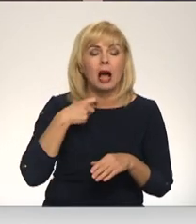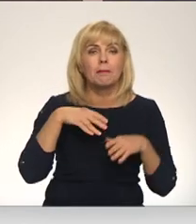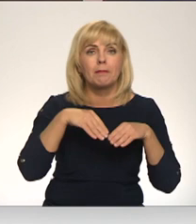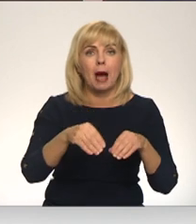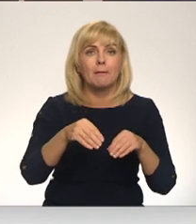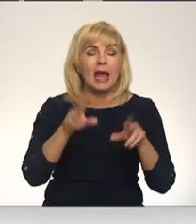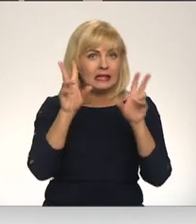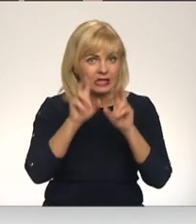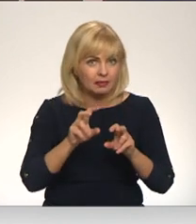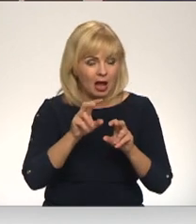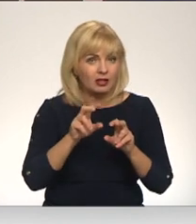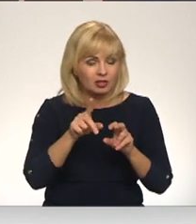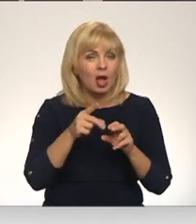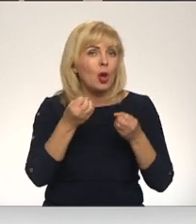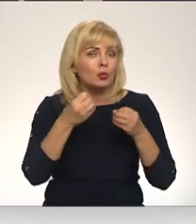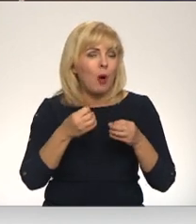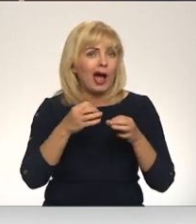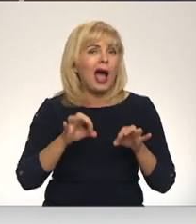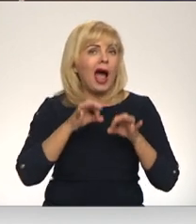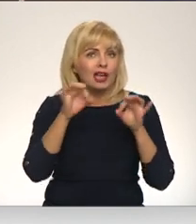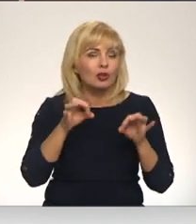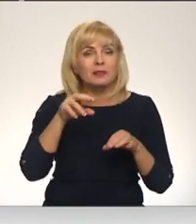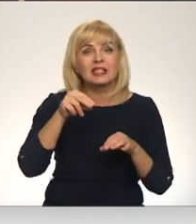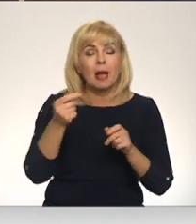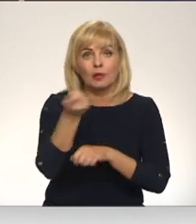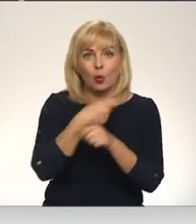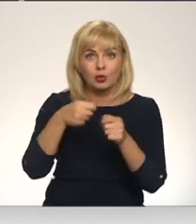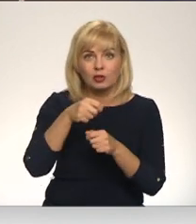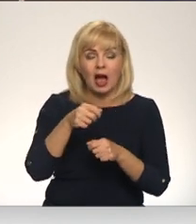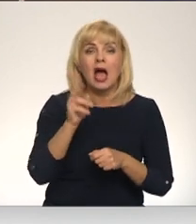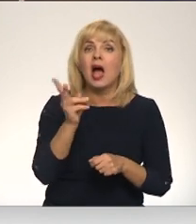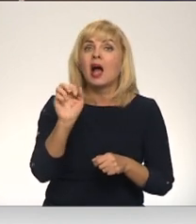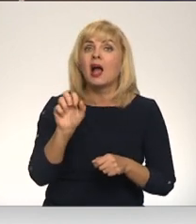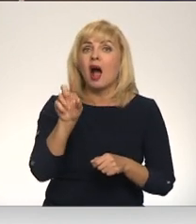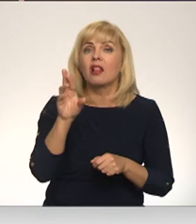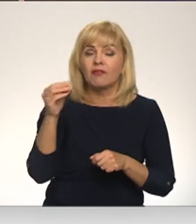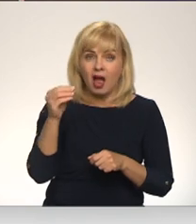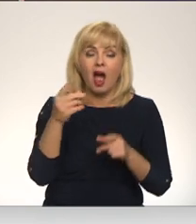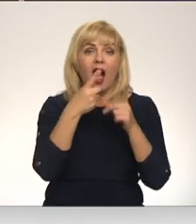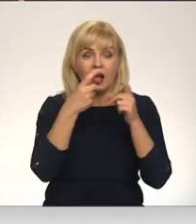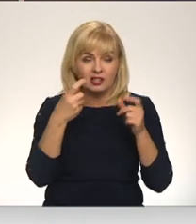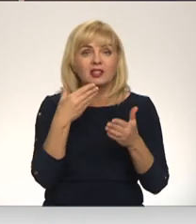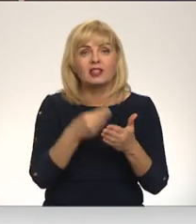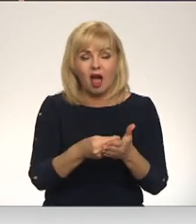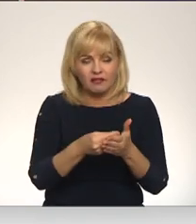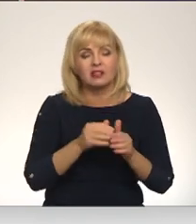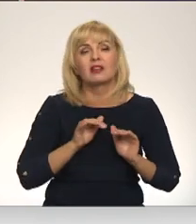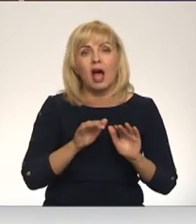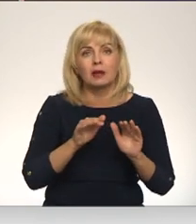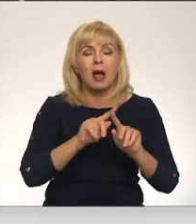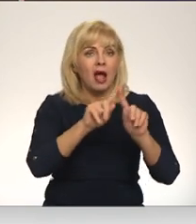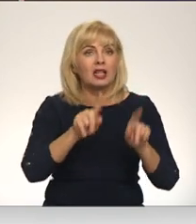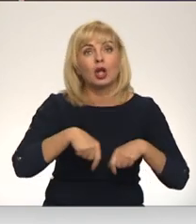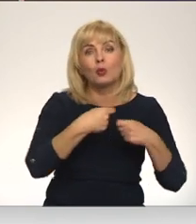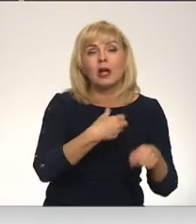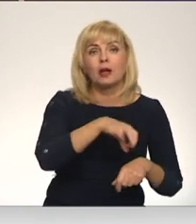un noskaidrots aizdomās turamais. Zemnieks un uzņēmējs Gundars Kalve, kurš atzīst savas darbības. Lieta nodota